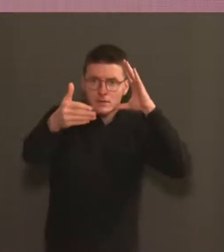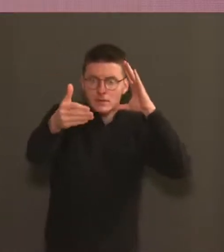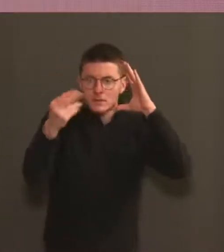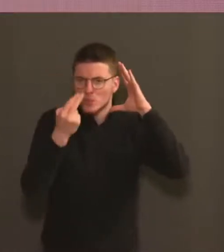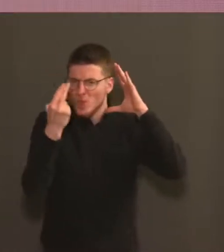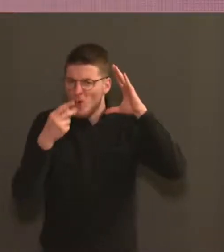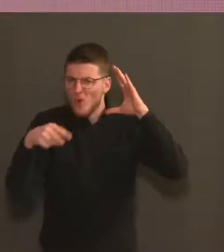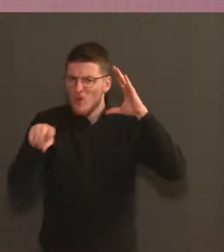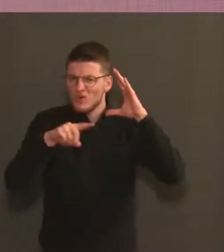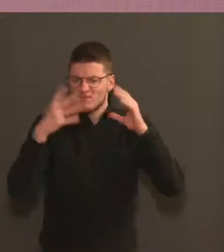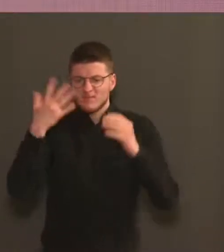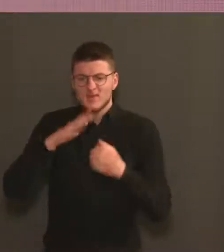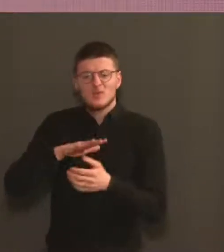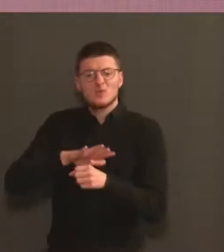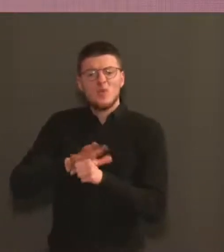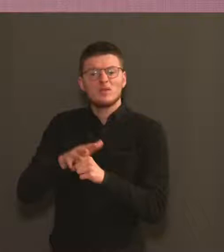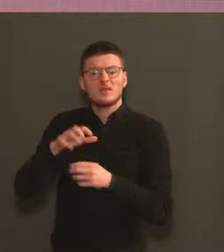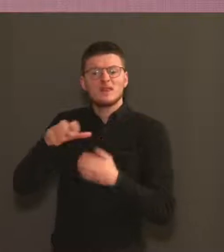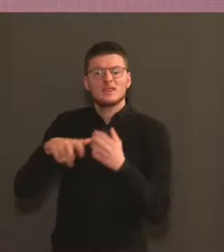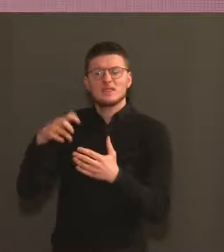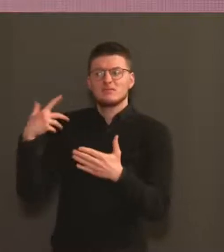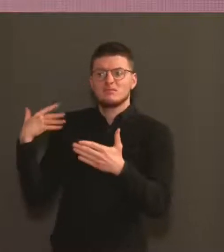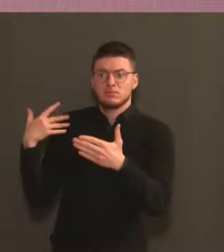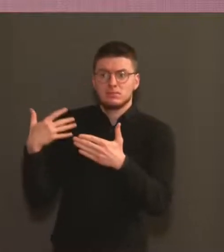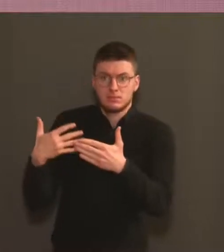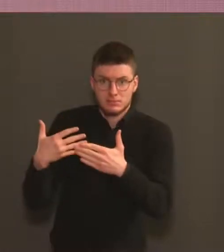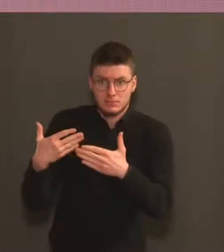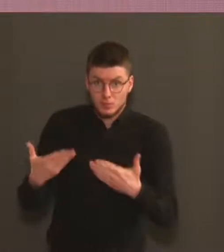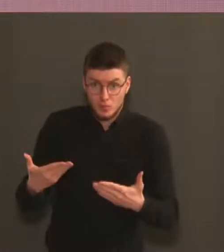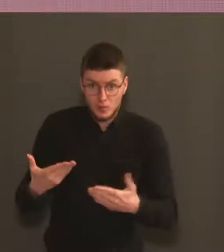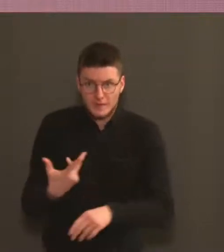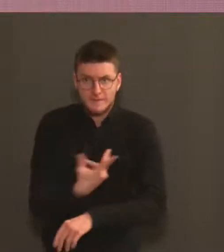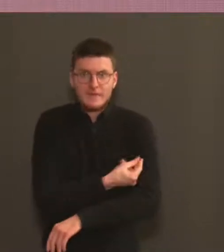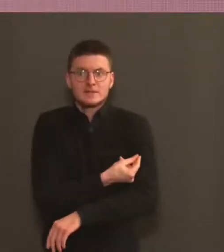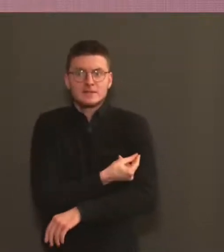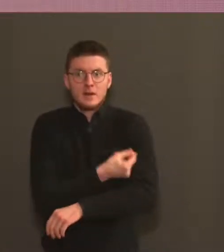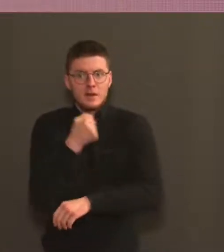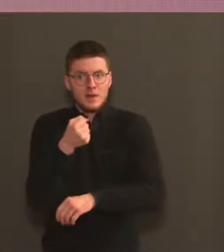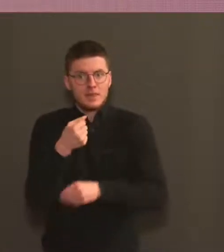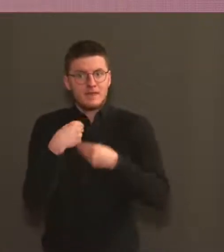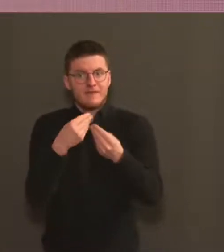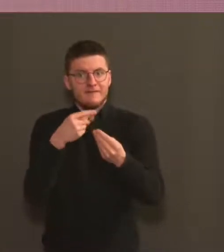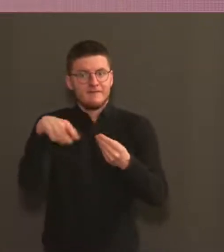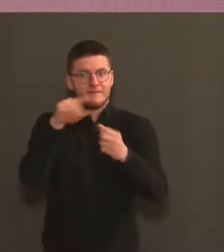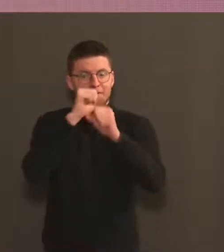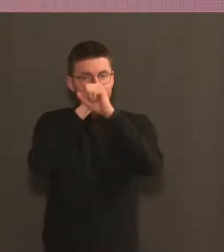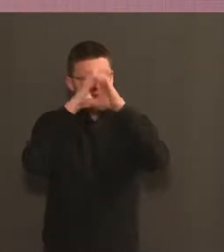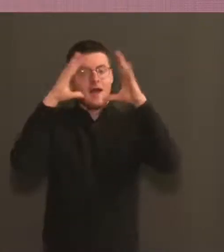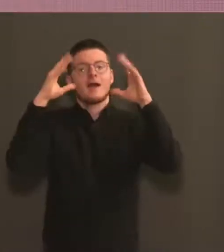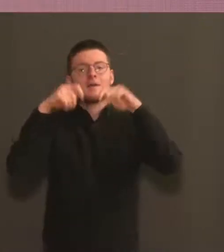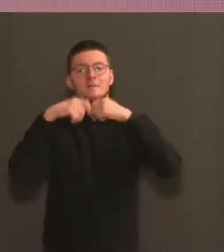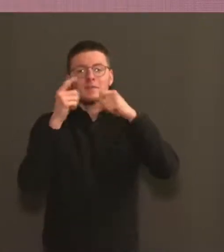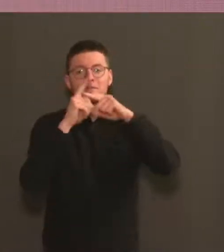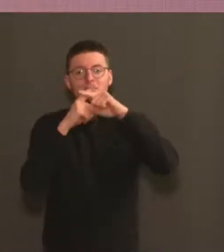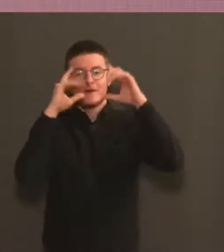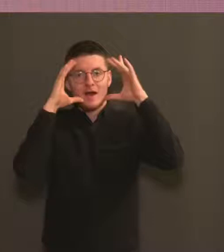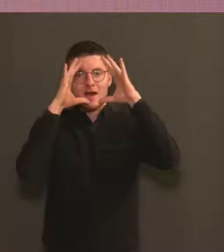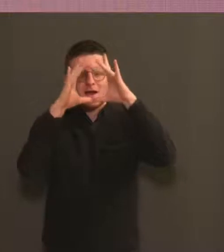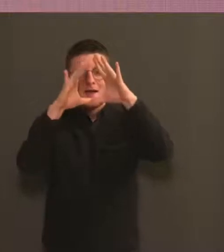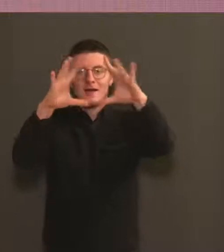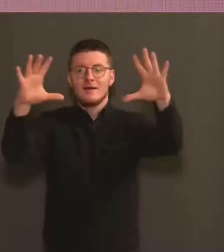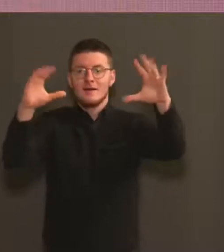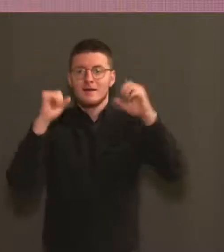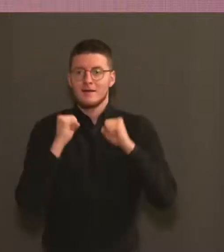is vaccinatie het enige dat ons perspectief kan bieden. In de woonzorgcentra die